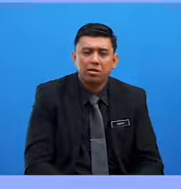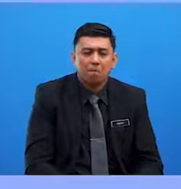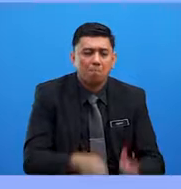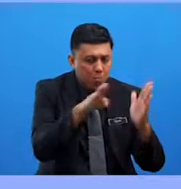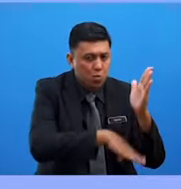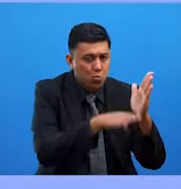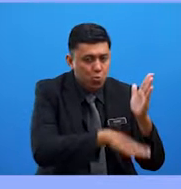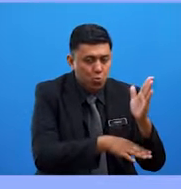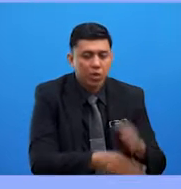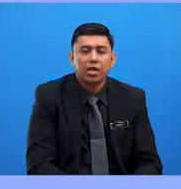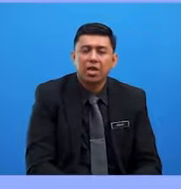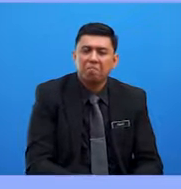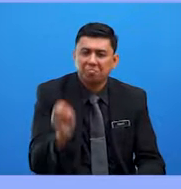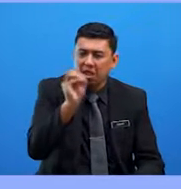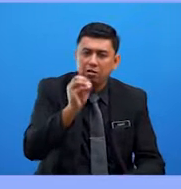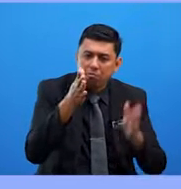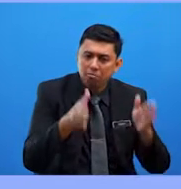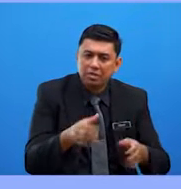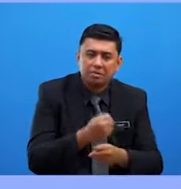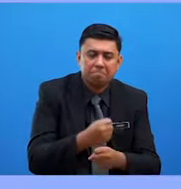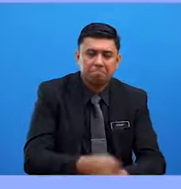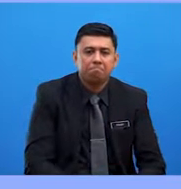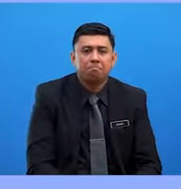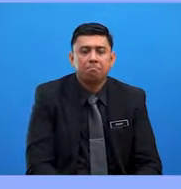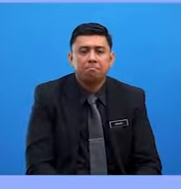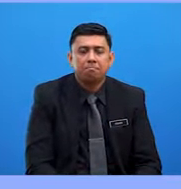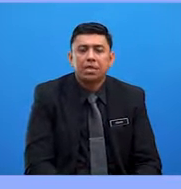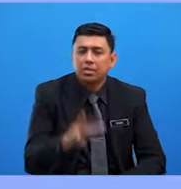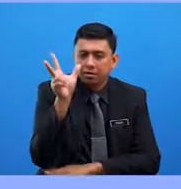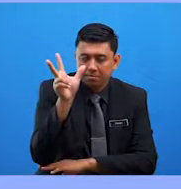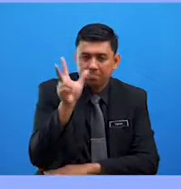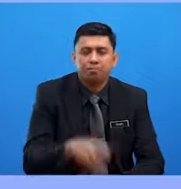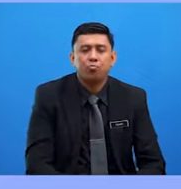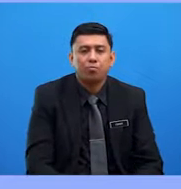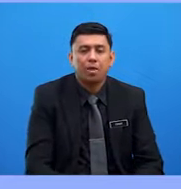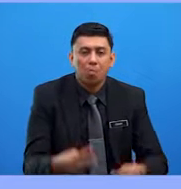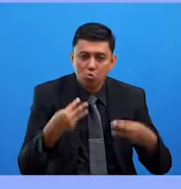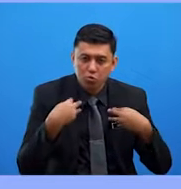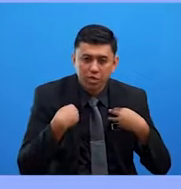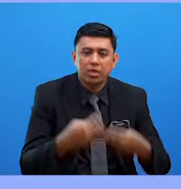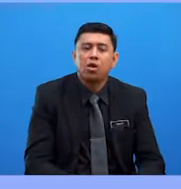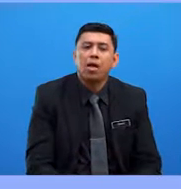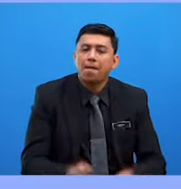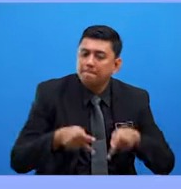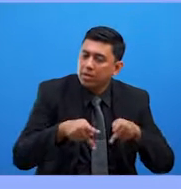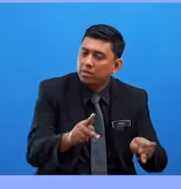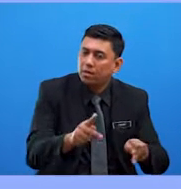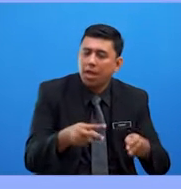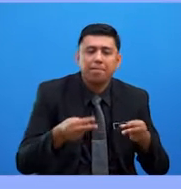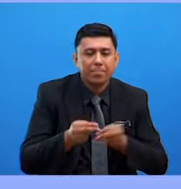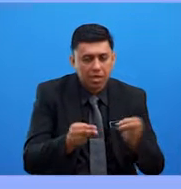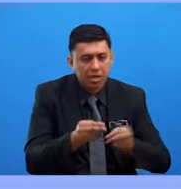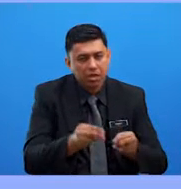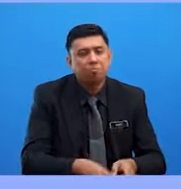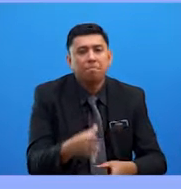mengurangkan kadar pengangguran dalam negara. Yang ketiga, mewujudkan peluang